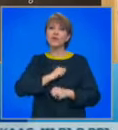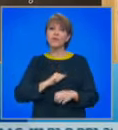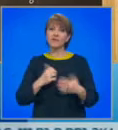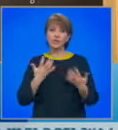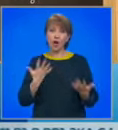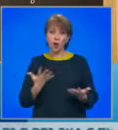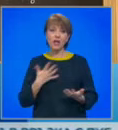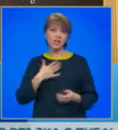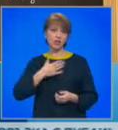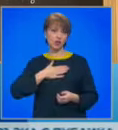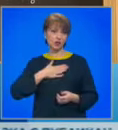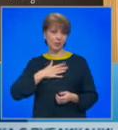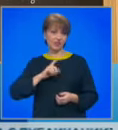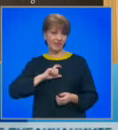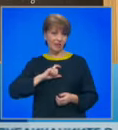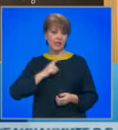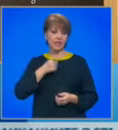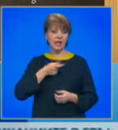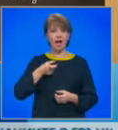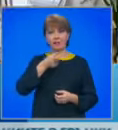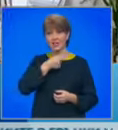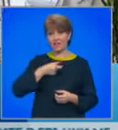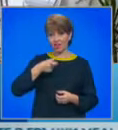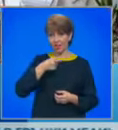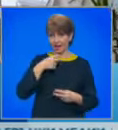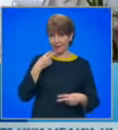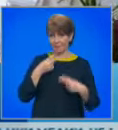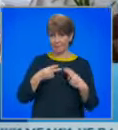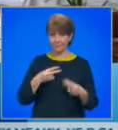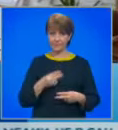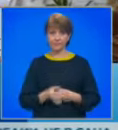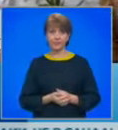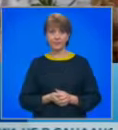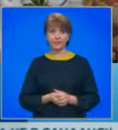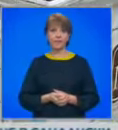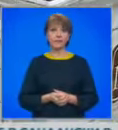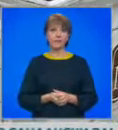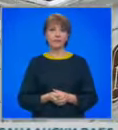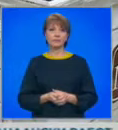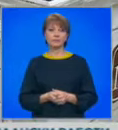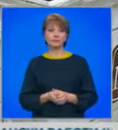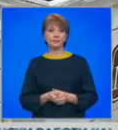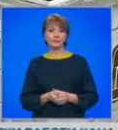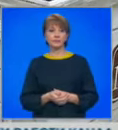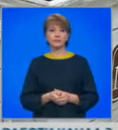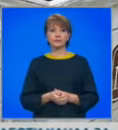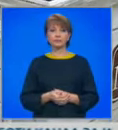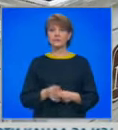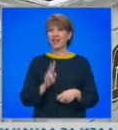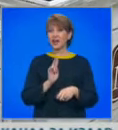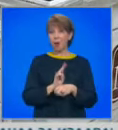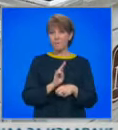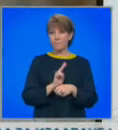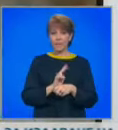собствениците на заведения и работещите в тях. Още по темата вижте в репортажа. По обяд масите